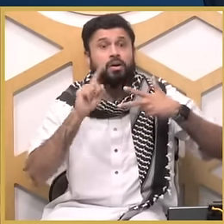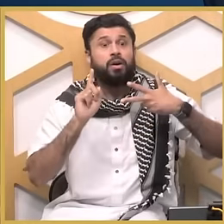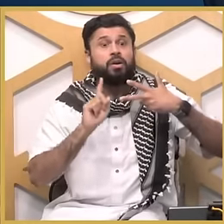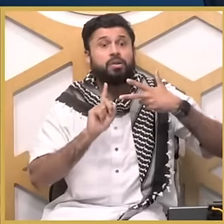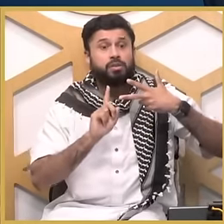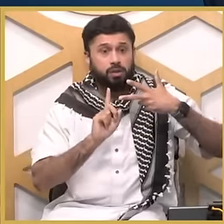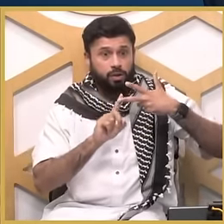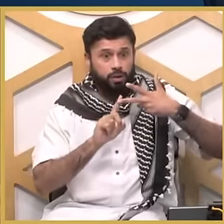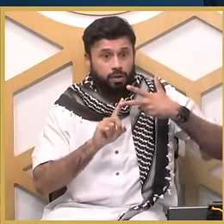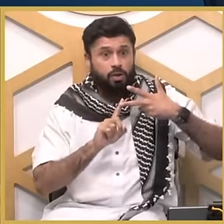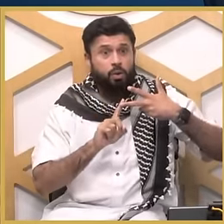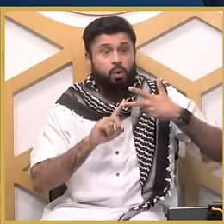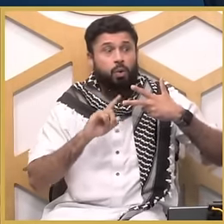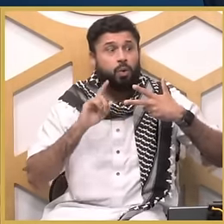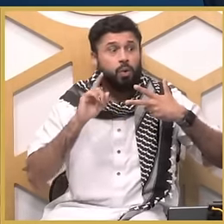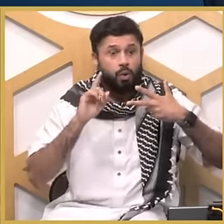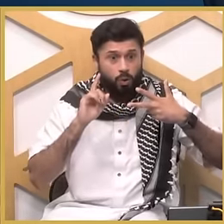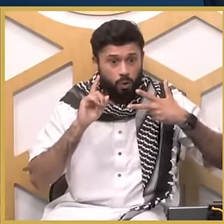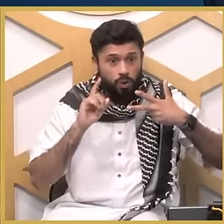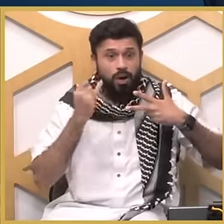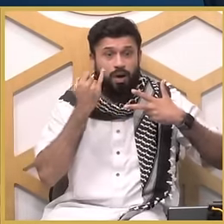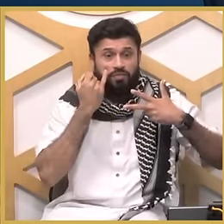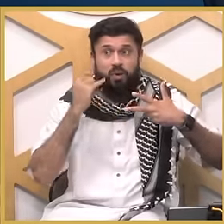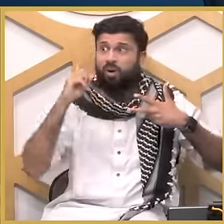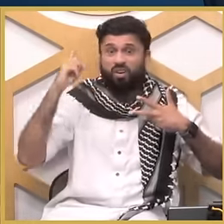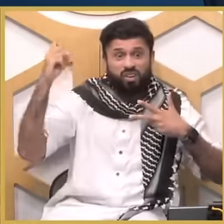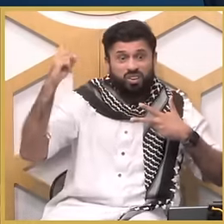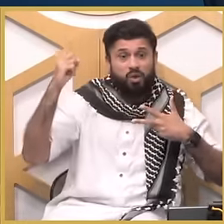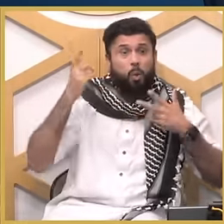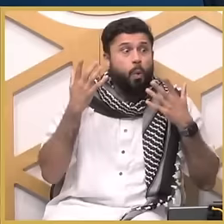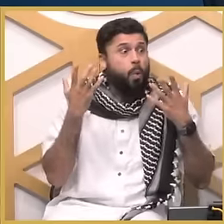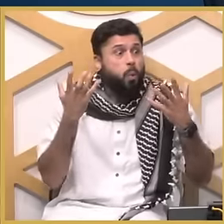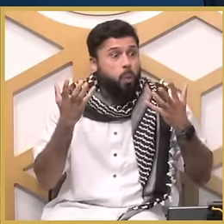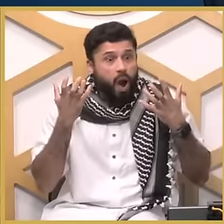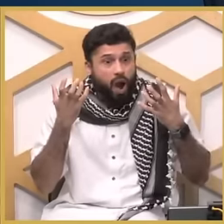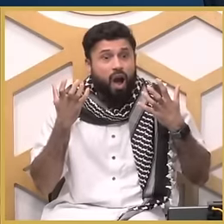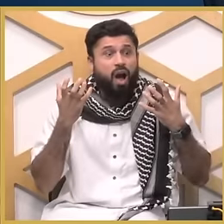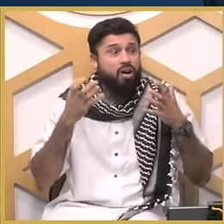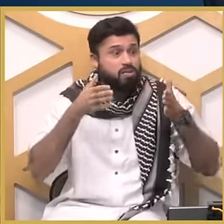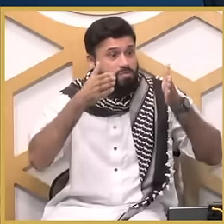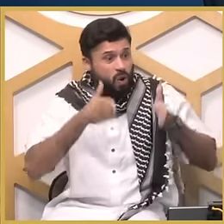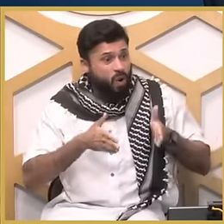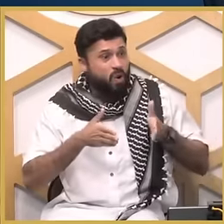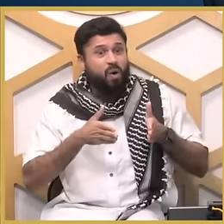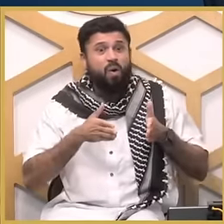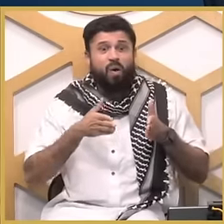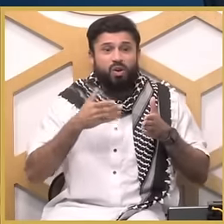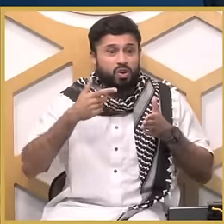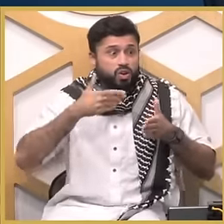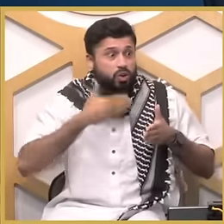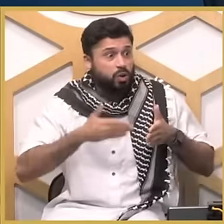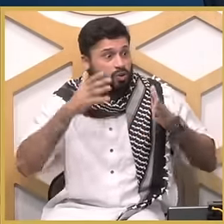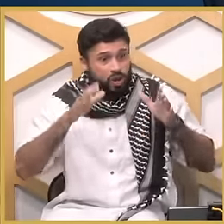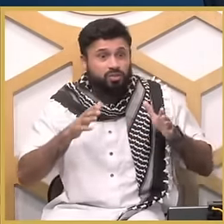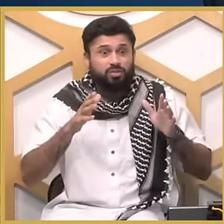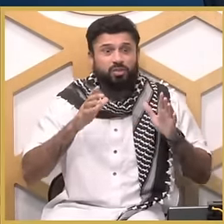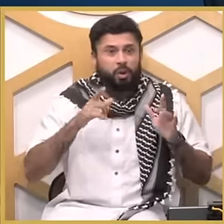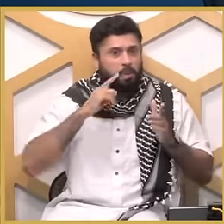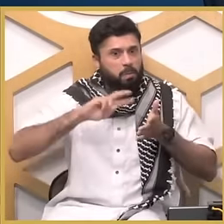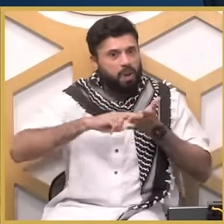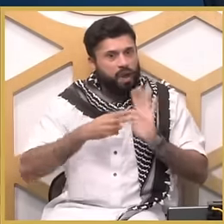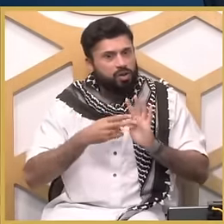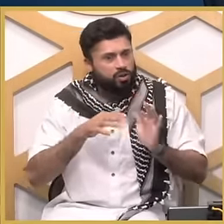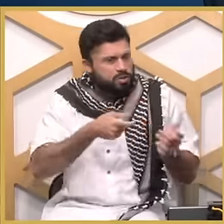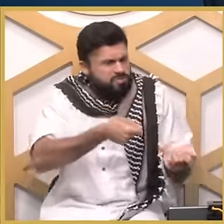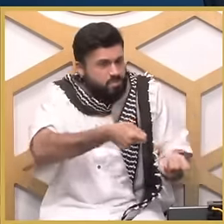دَائِرَةِ عُمُومِ الْمُؤْمِنِينَ. Still, he will keep you within the realm of the believers. Still, overall, not the muhsinin anymore, but the believers. قال,